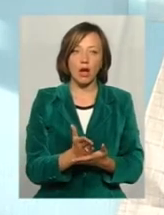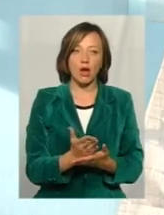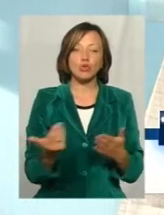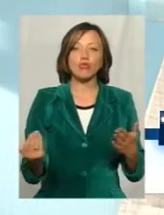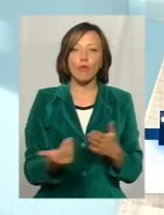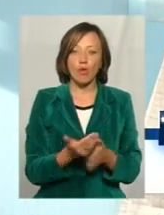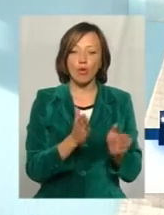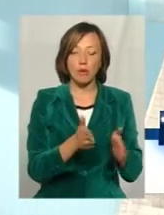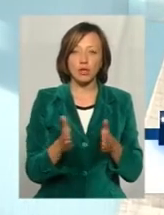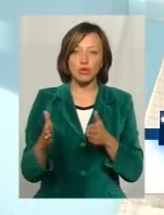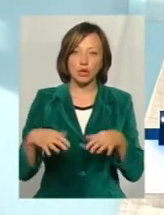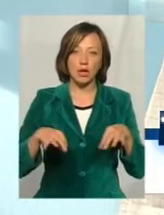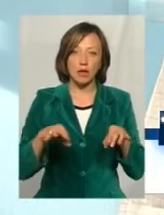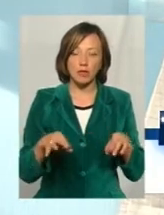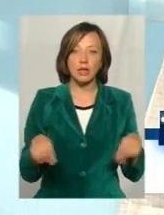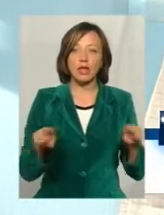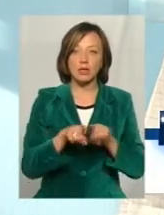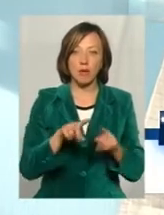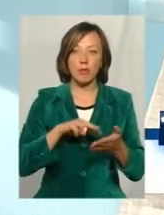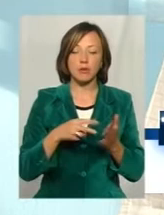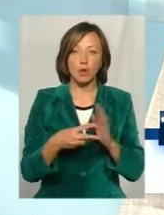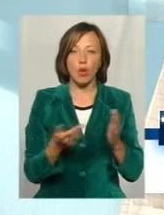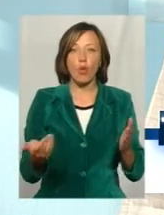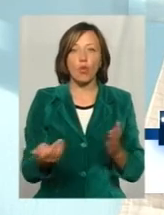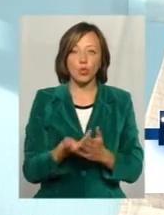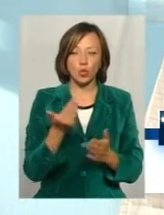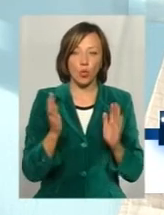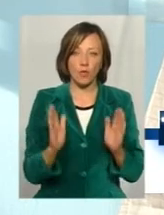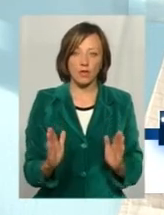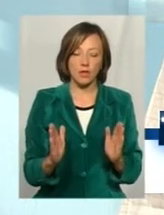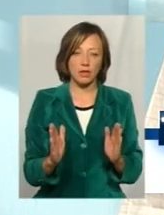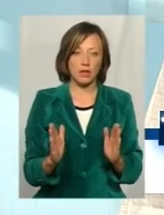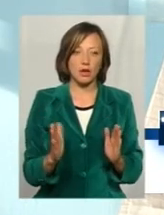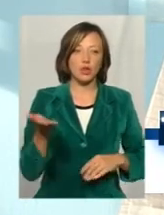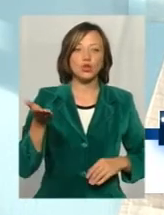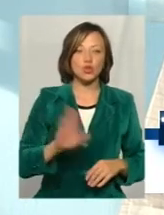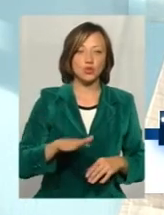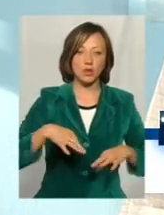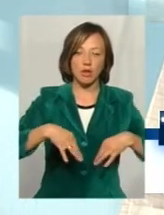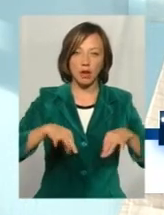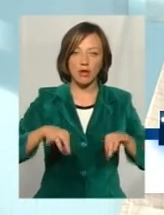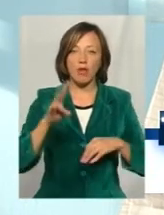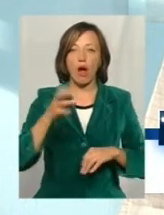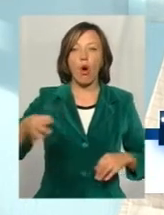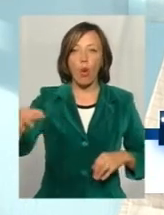транспортною мережою так само ми передбачаємо оновлення одиниць транспортного засобу на Озерне,